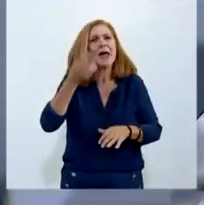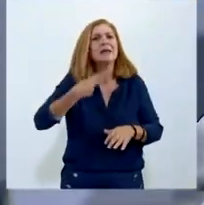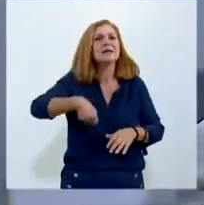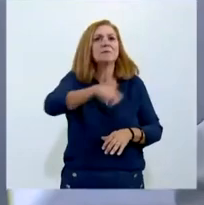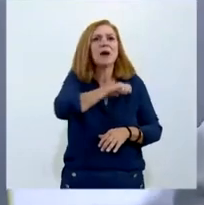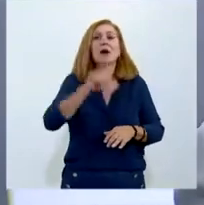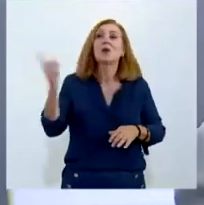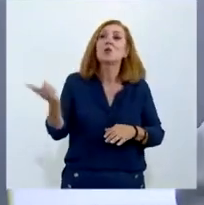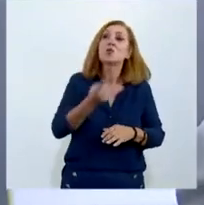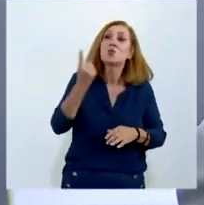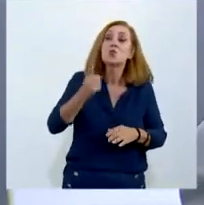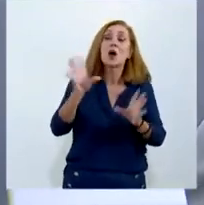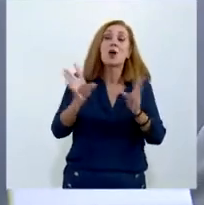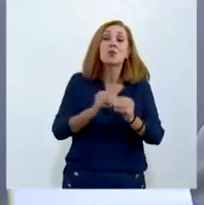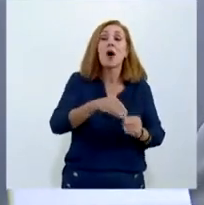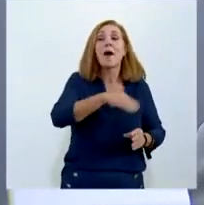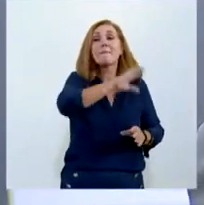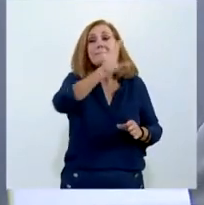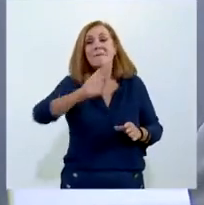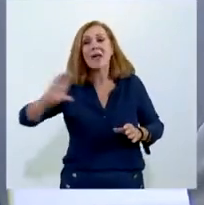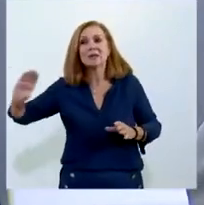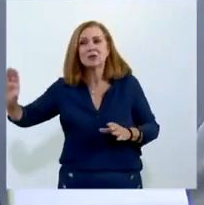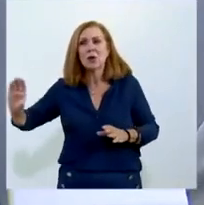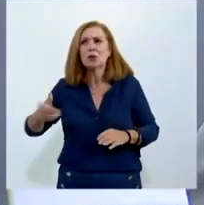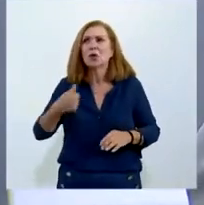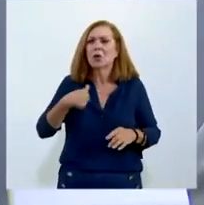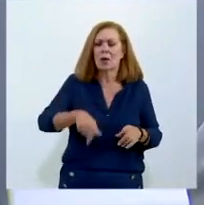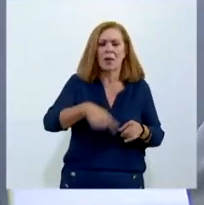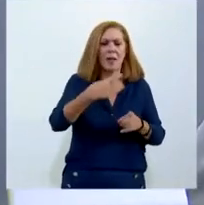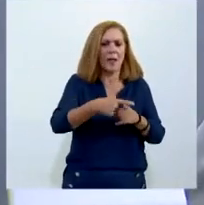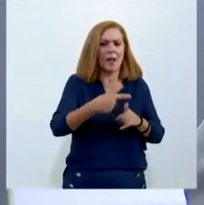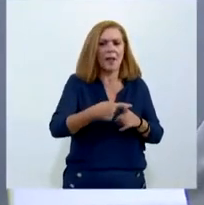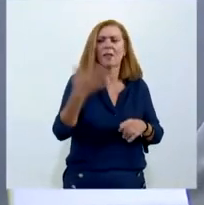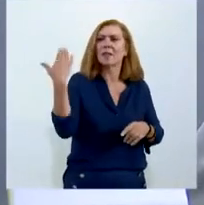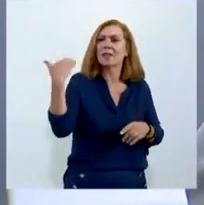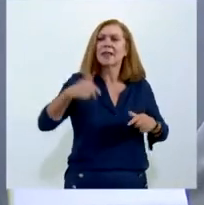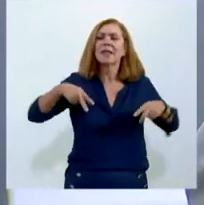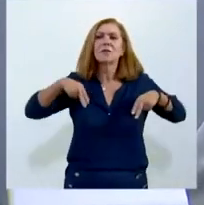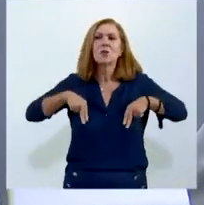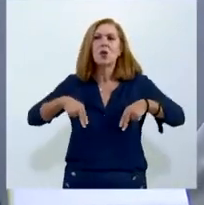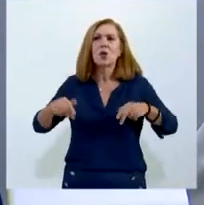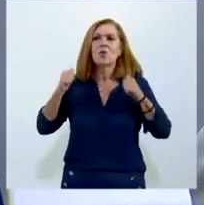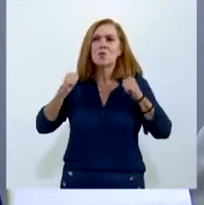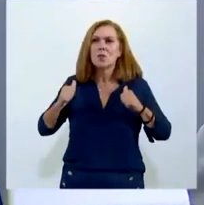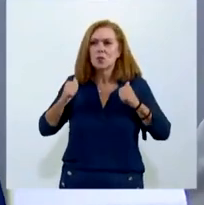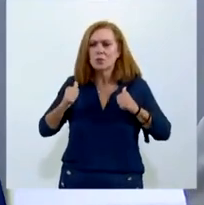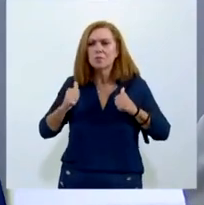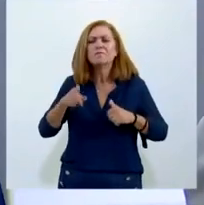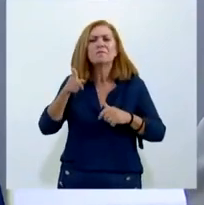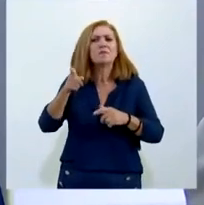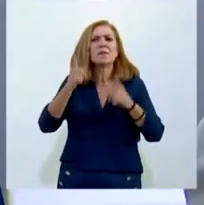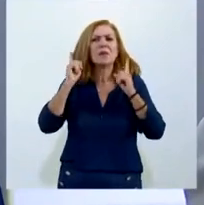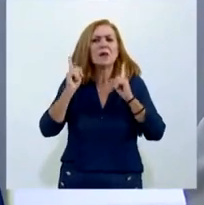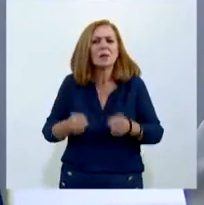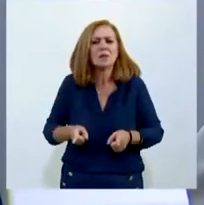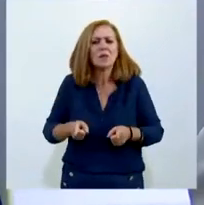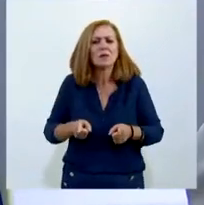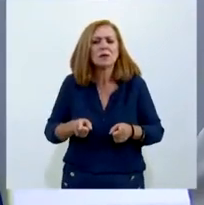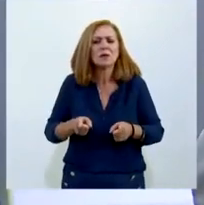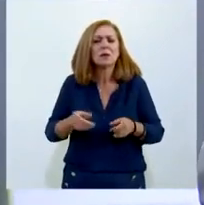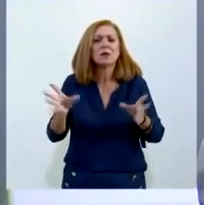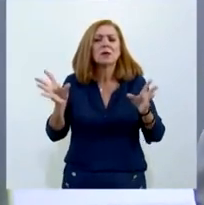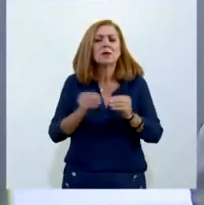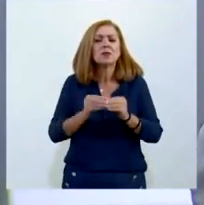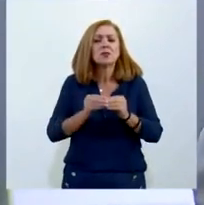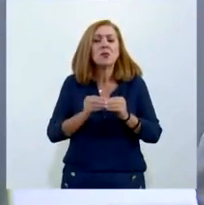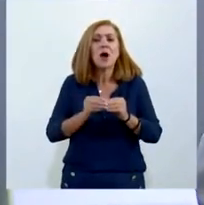στις μεσογειακές χώρες. Στην Ελλάδα, προσφάτως, το Υπουργείο Πολιτισμού πήρε μία απόφαση για τον περιορισμό